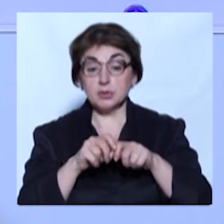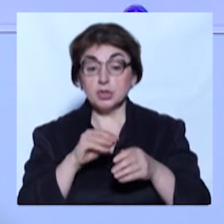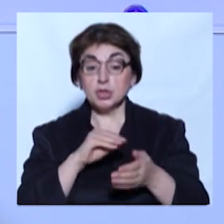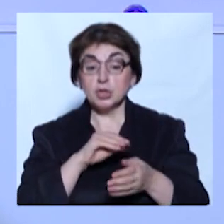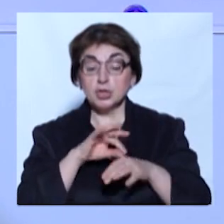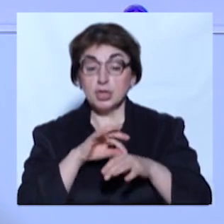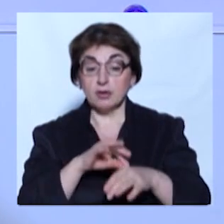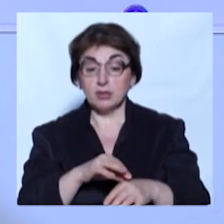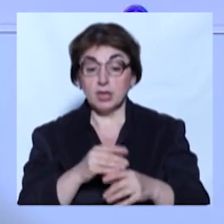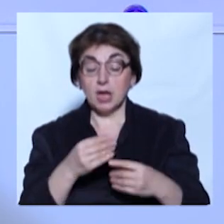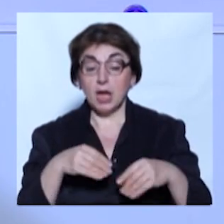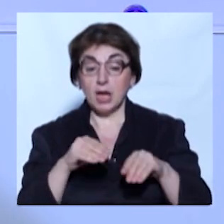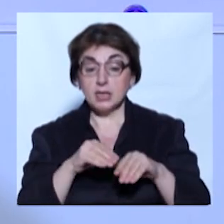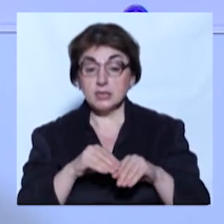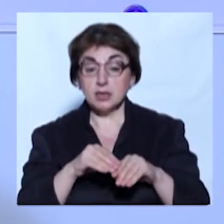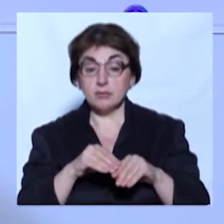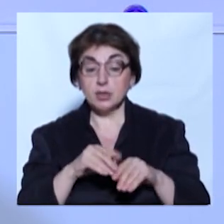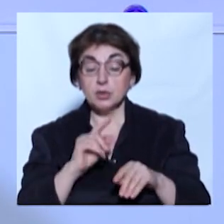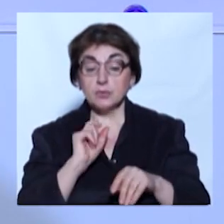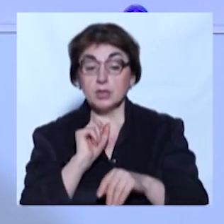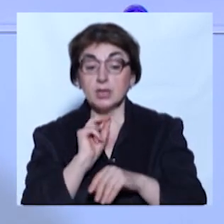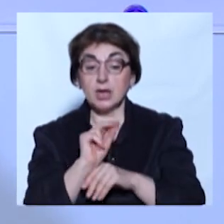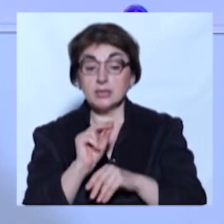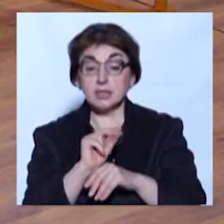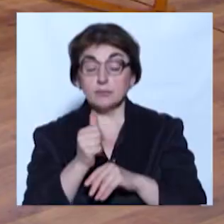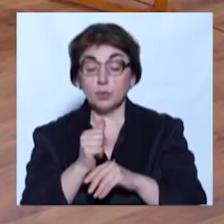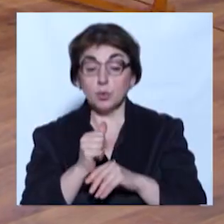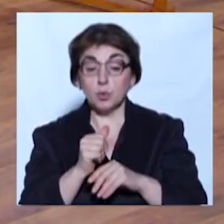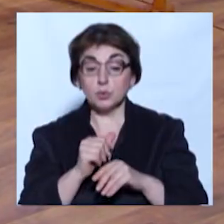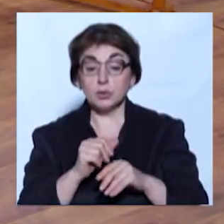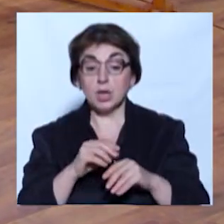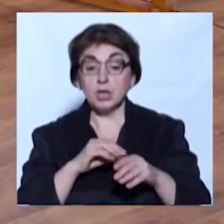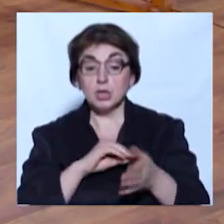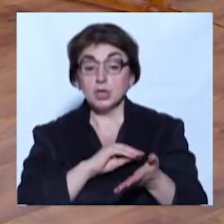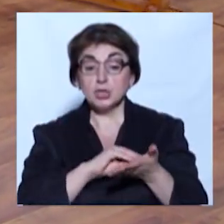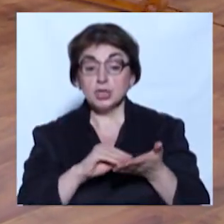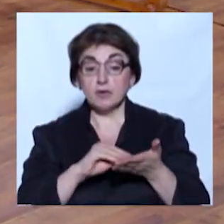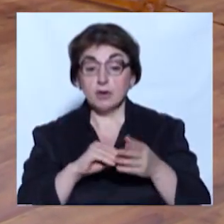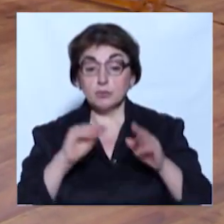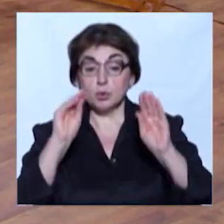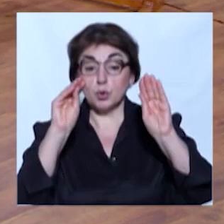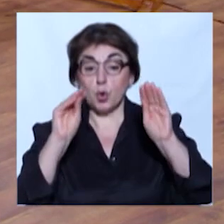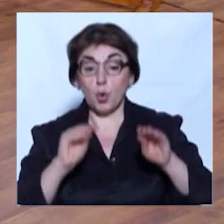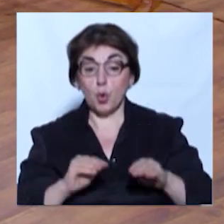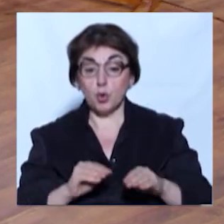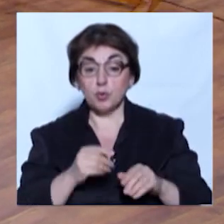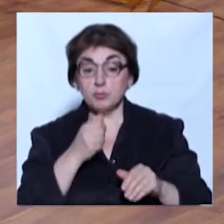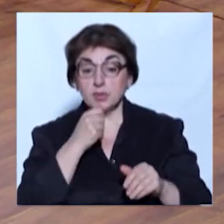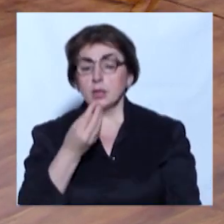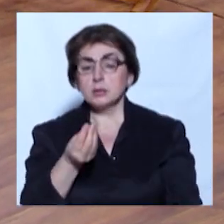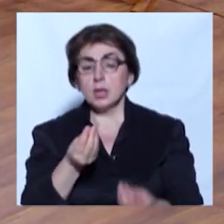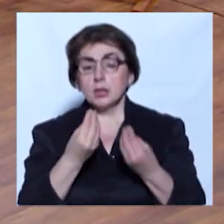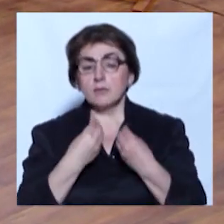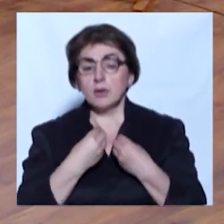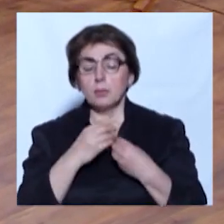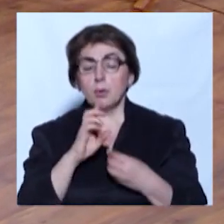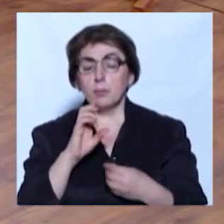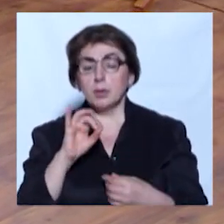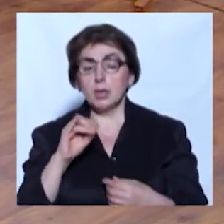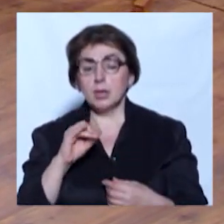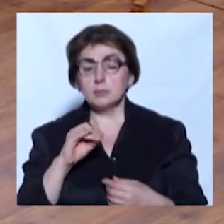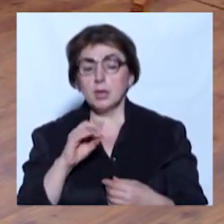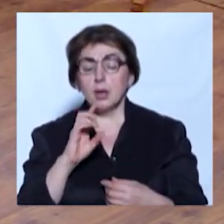დღეს გასწავლით, როგორ უნდა შევავსოთ ცდის ოქმი. Თქვენი აზრით, ბავშვებო, რა გამოსცემს ბგერას? ბგერის